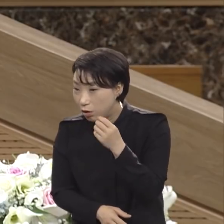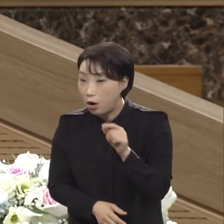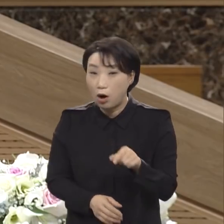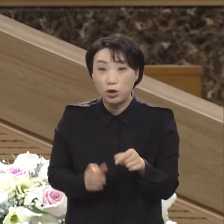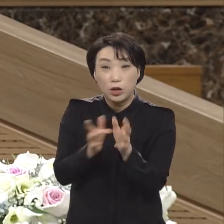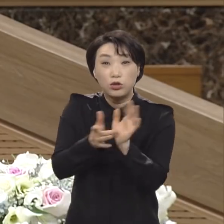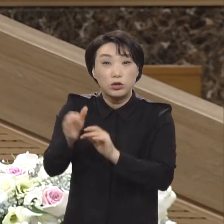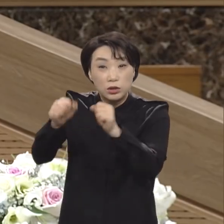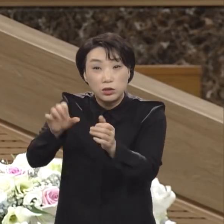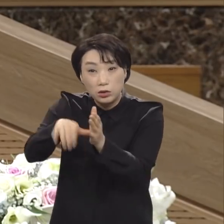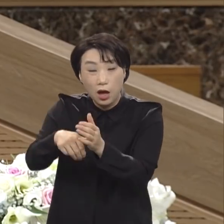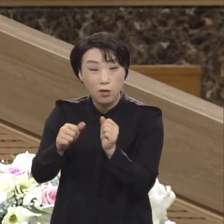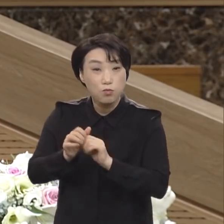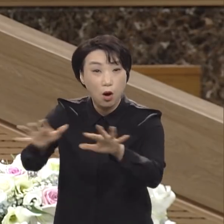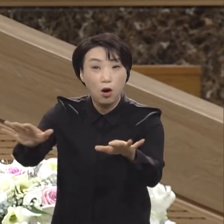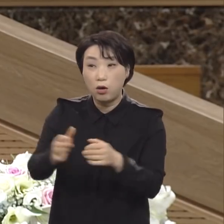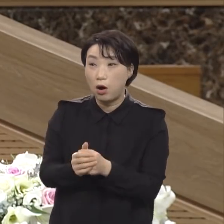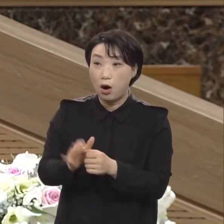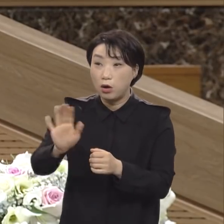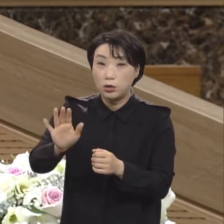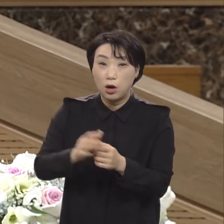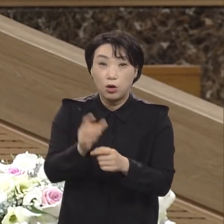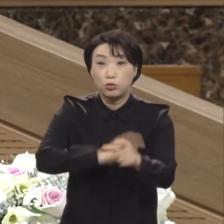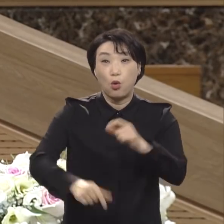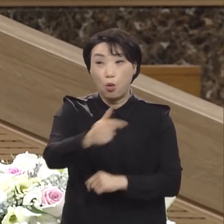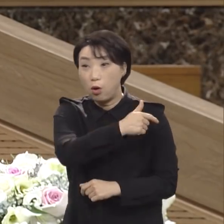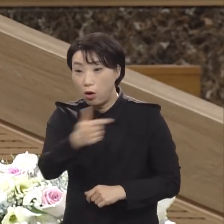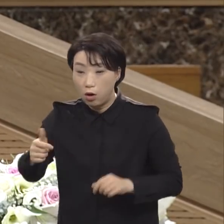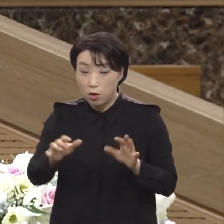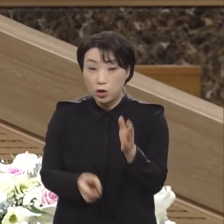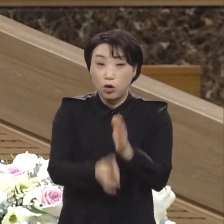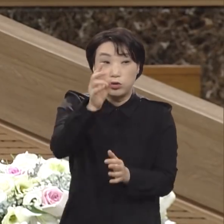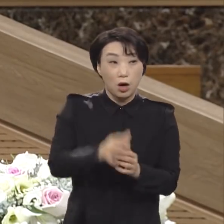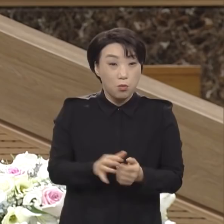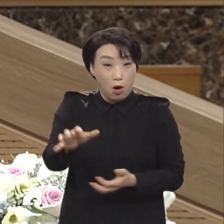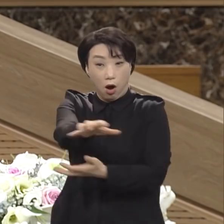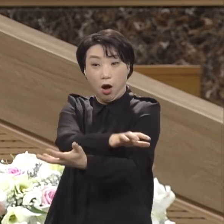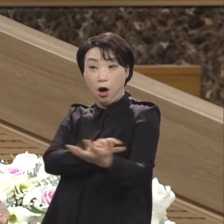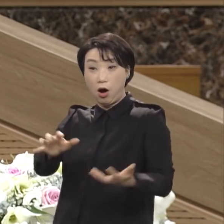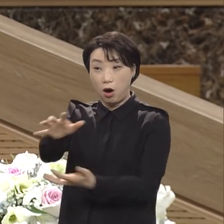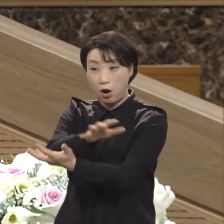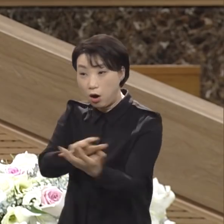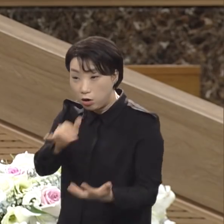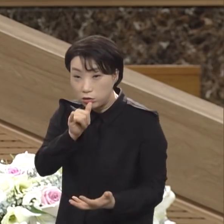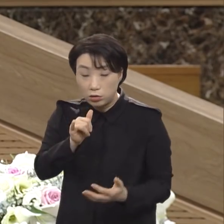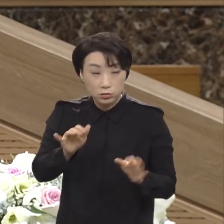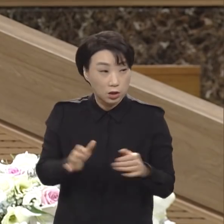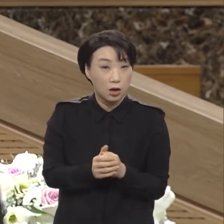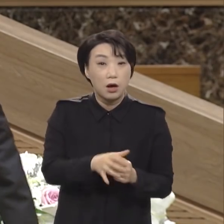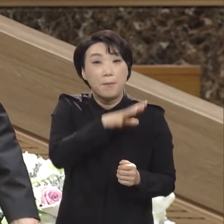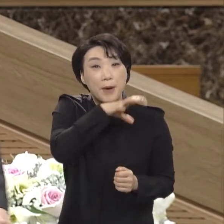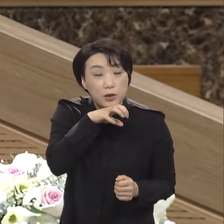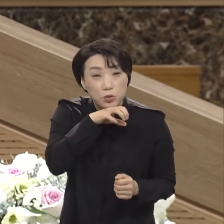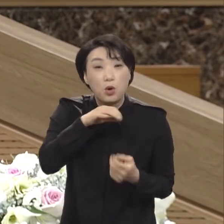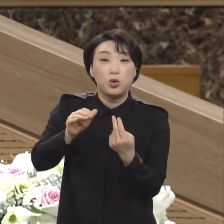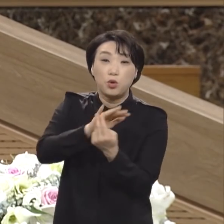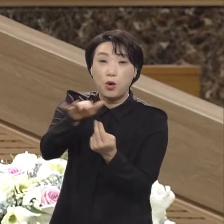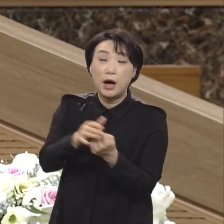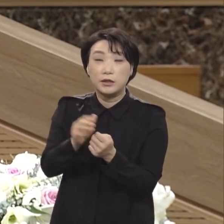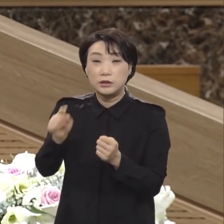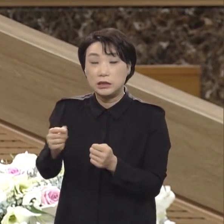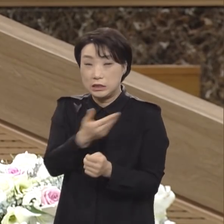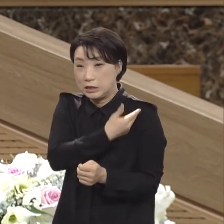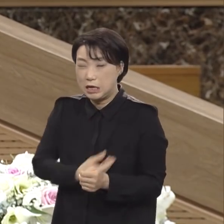있을 때 파장이 문제가 아니라 예루살렘이 뒤집어집니다. 베드로 요한 제자들의